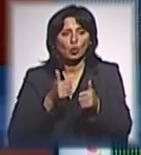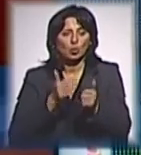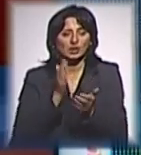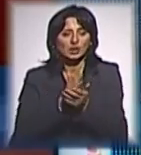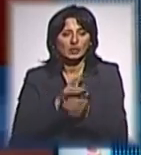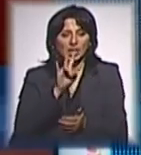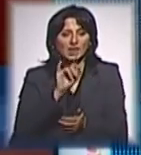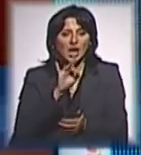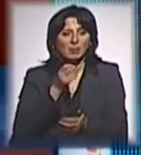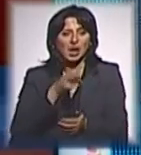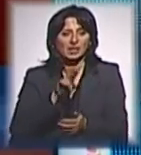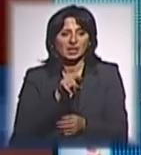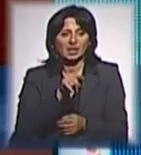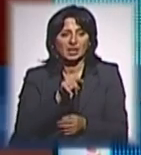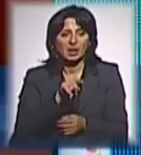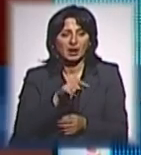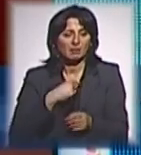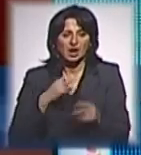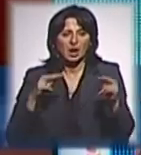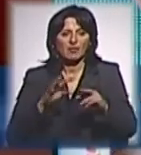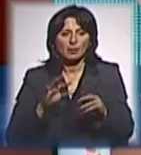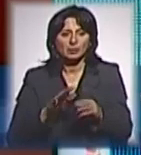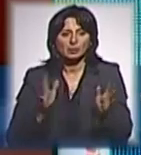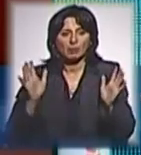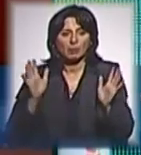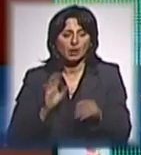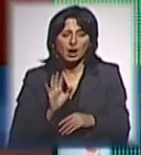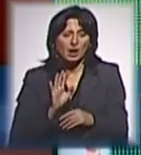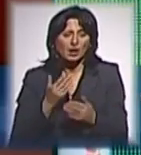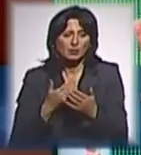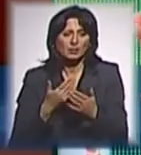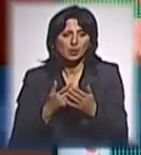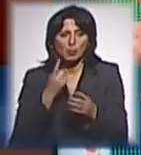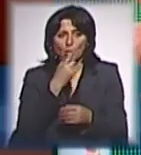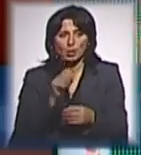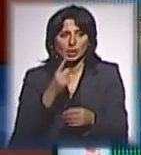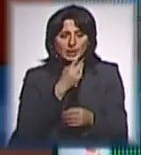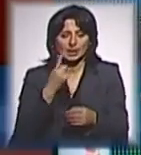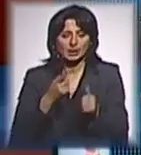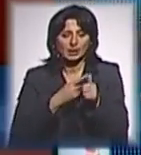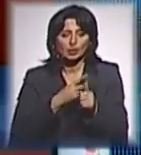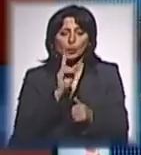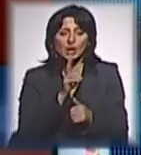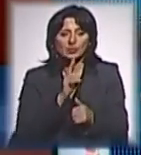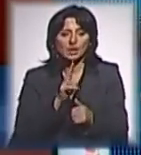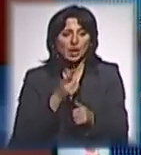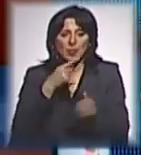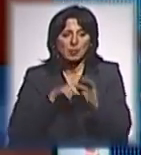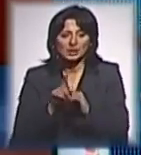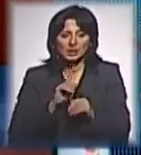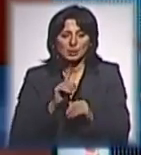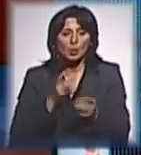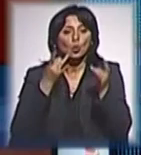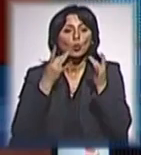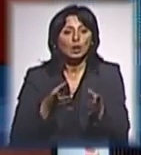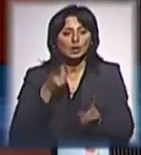პრინციპში დავით ნარმანია და არა იმიტომ მე არ ვამტკიცები ხარ რომ არის ესეთი რაღაცა მხოლოდ და მხოლოდ ერთადერთი რეიტინგული კანდიდატი. არა ამის გამო.